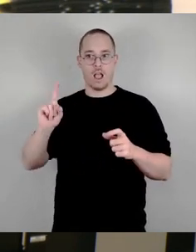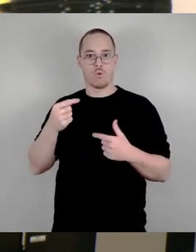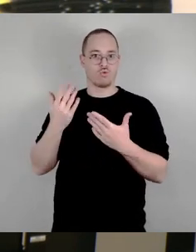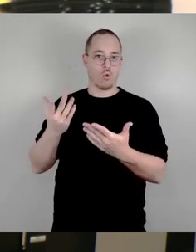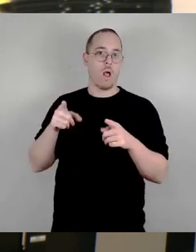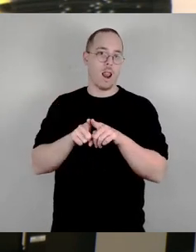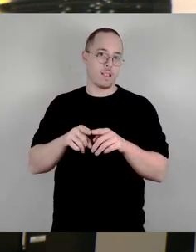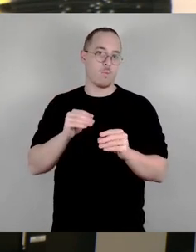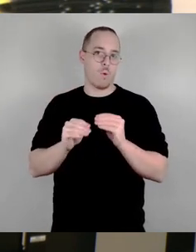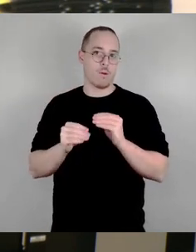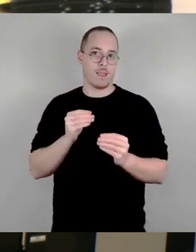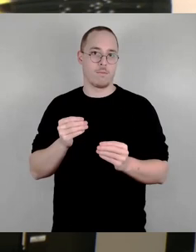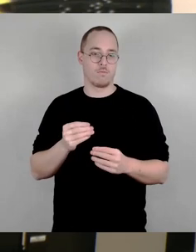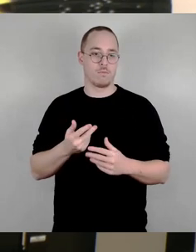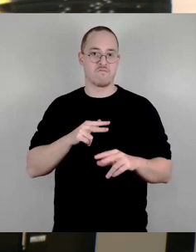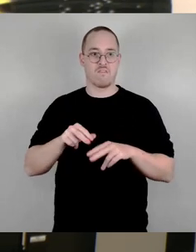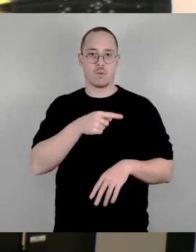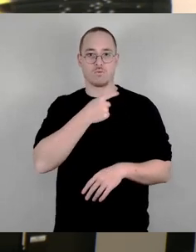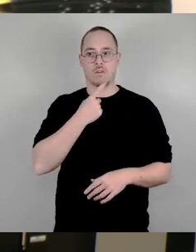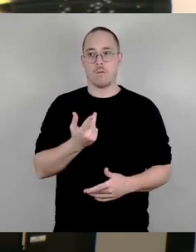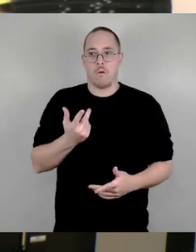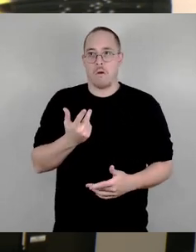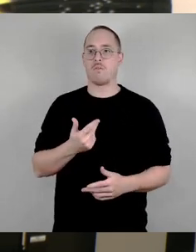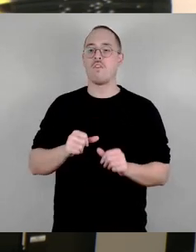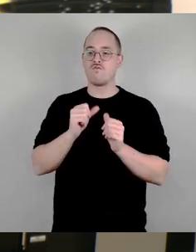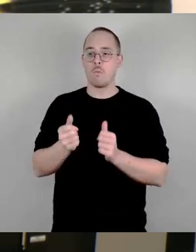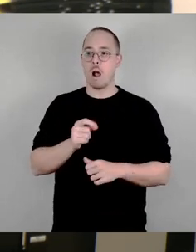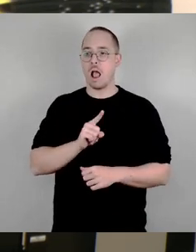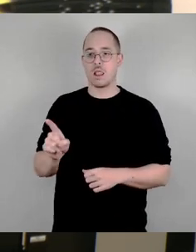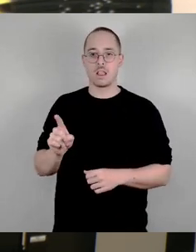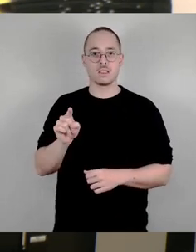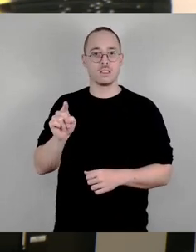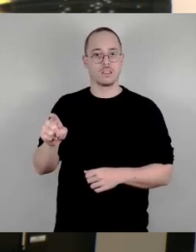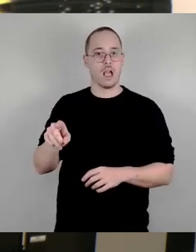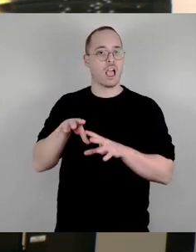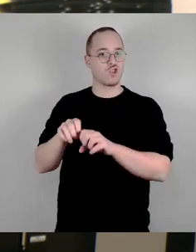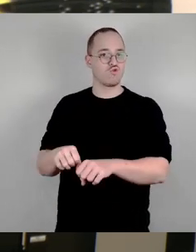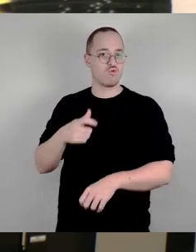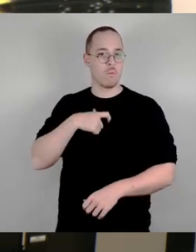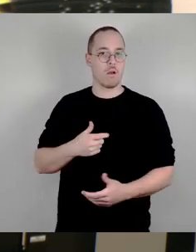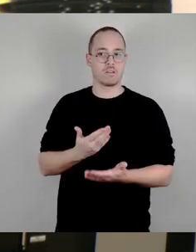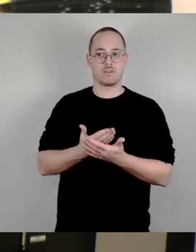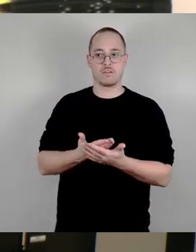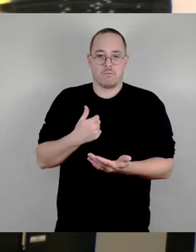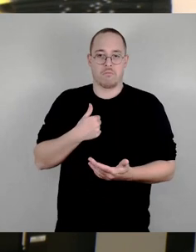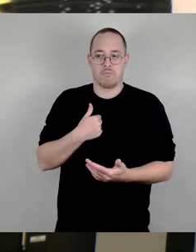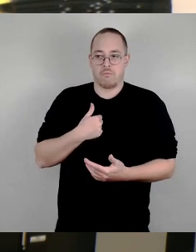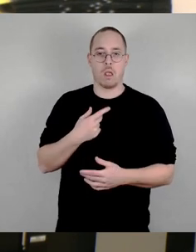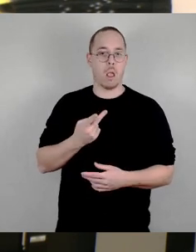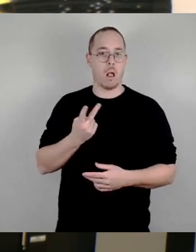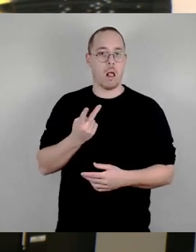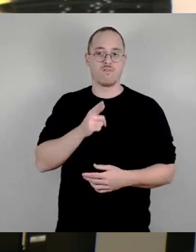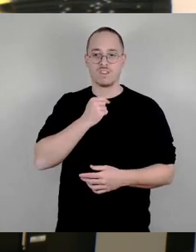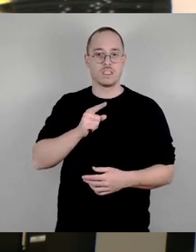sagen, naja, wir sind jetzt formal nicht Eigentümer, deswegen denken wir darüber nicht nach. Also mein Ergänzungsantrag aufzunehmen in